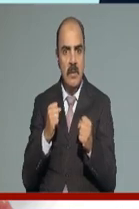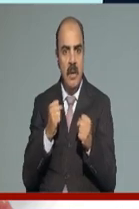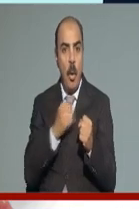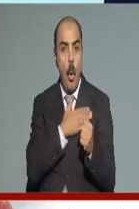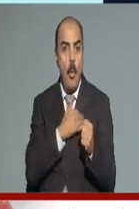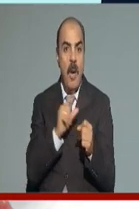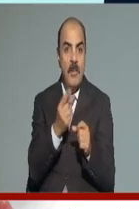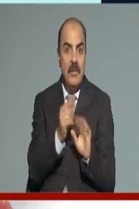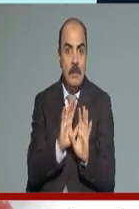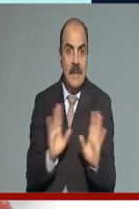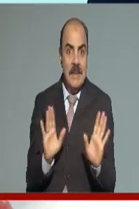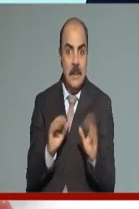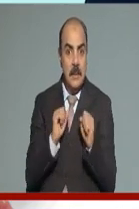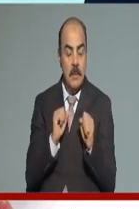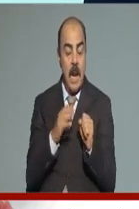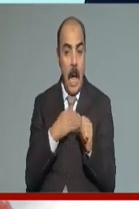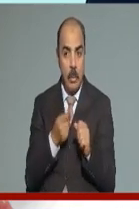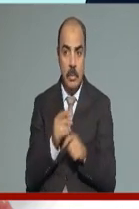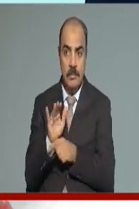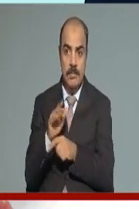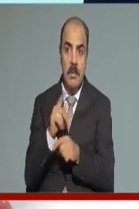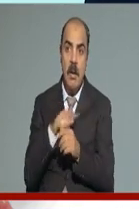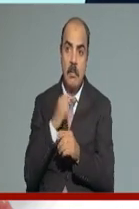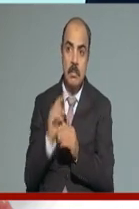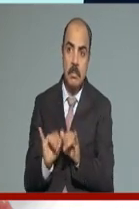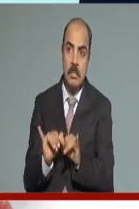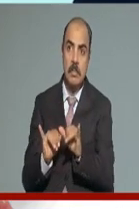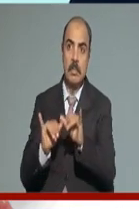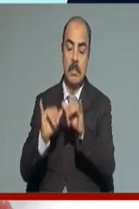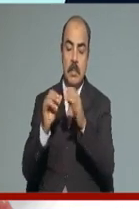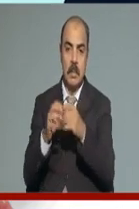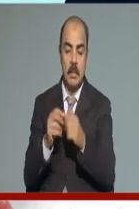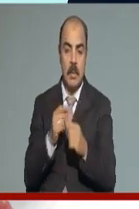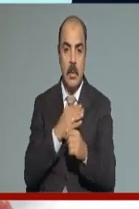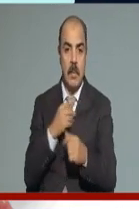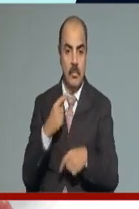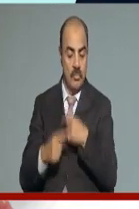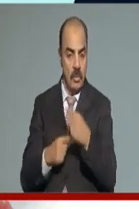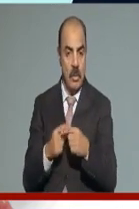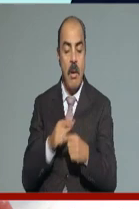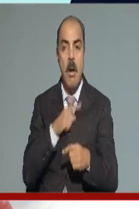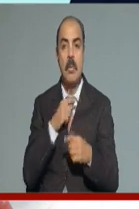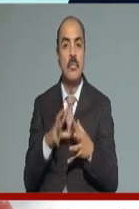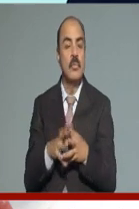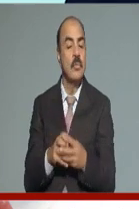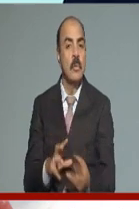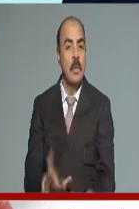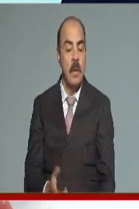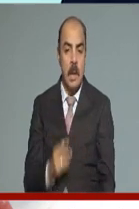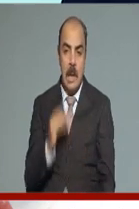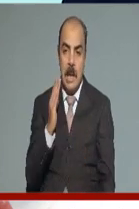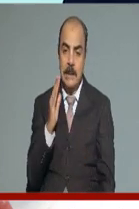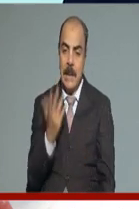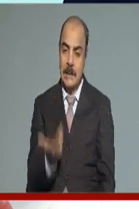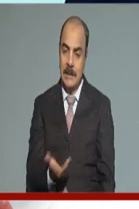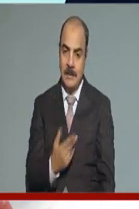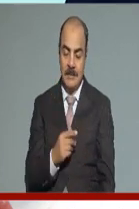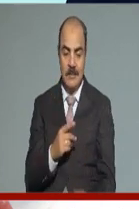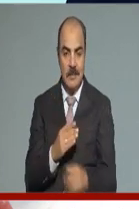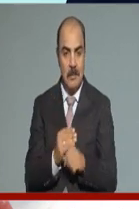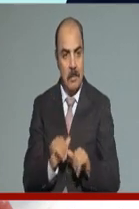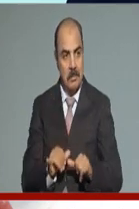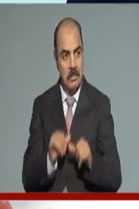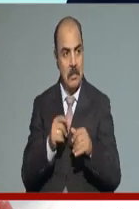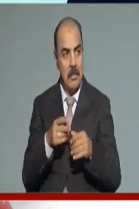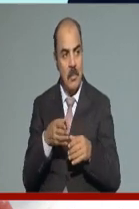هل هناك اتجاه لدعم القطاع الخاص يعني بشكل وطني يعني طبعا القطاع الخاص هو اساس هو الشريك الاساسي في التنميه